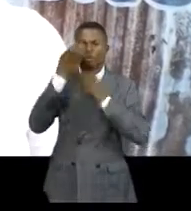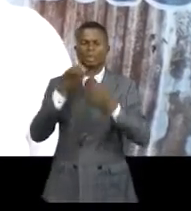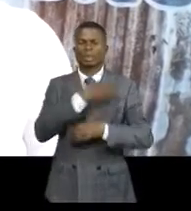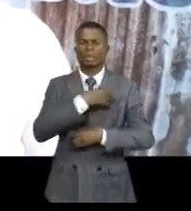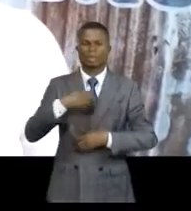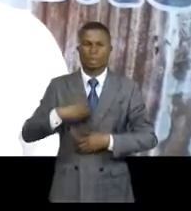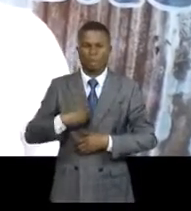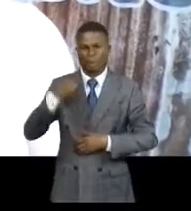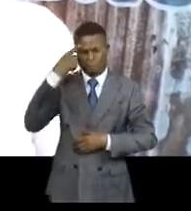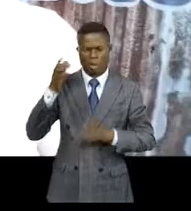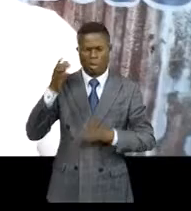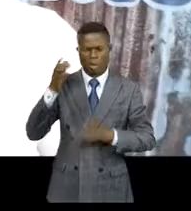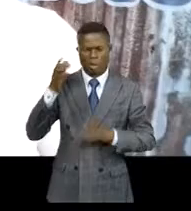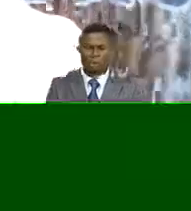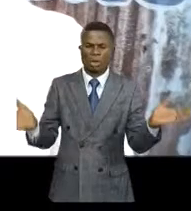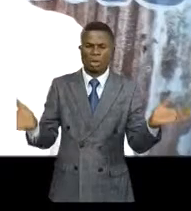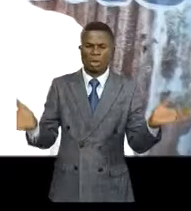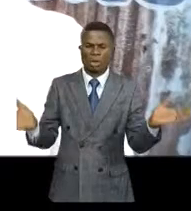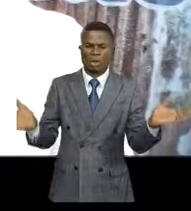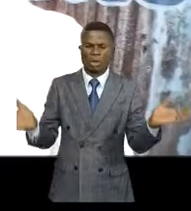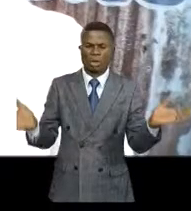les encourager.